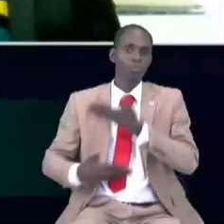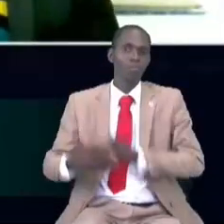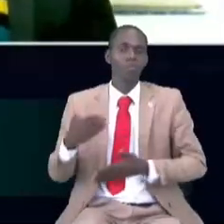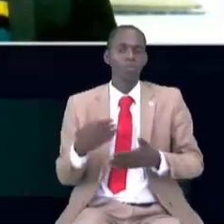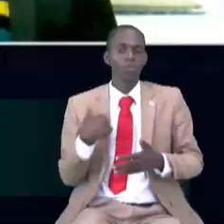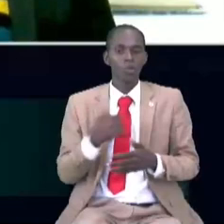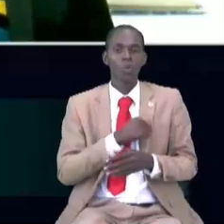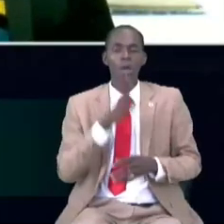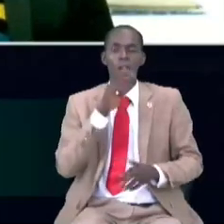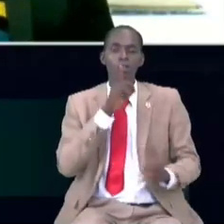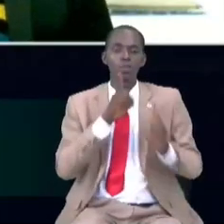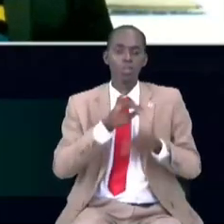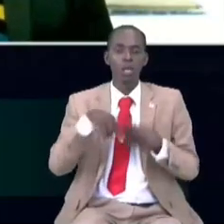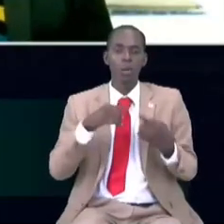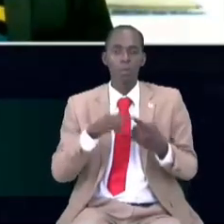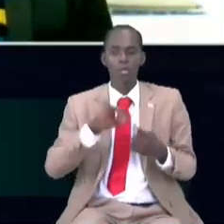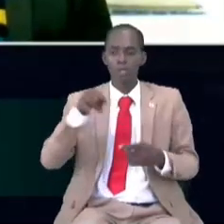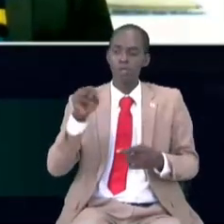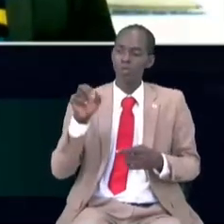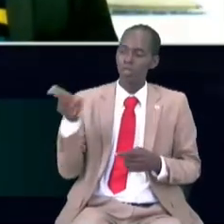parlons de Jonas. Jonas